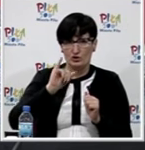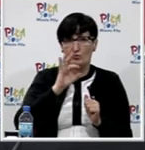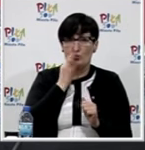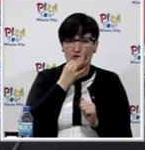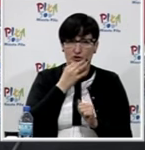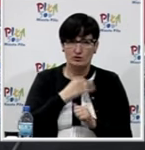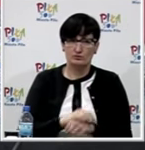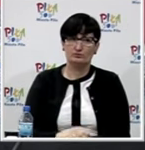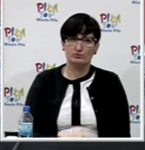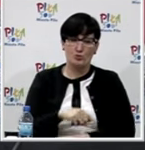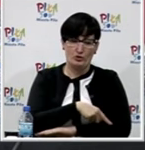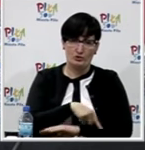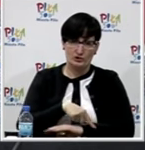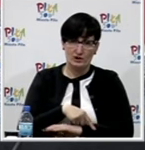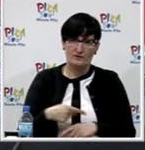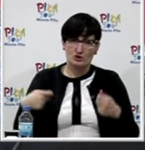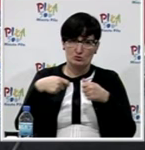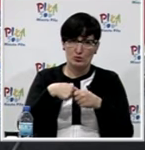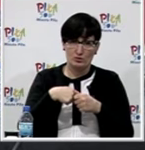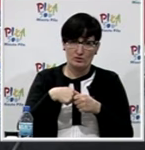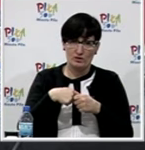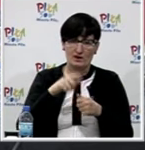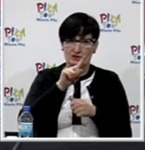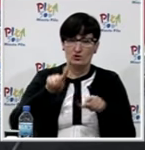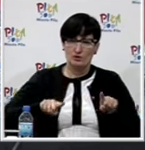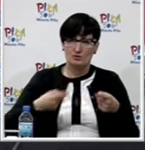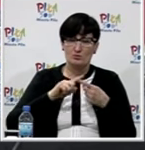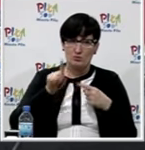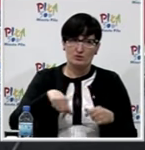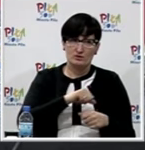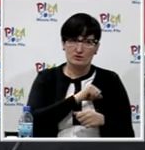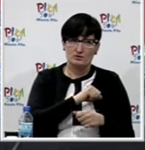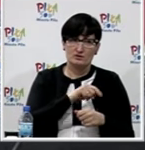Podkreślamy, że realizowany był wspólnie z instytucjami i organizacjami pozarządowymi, które